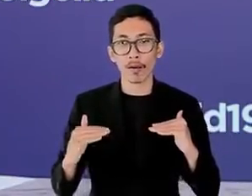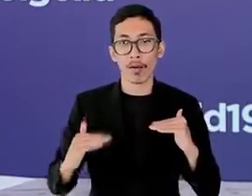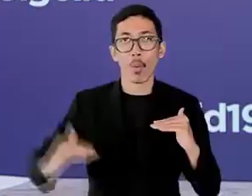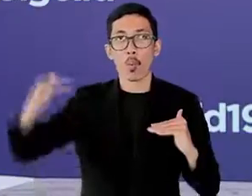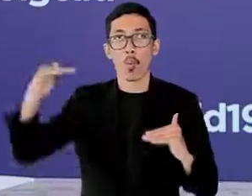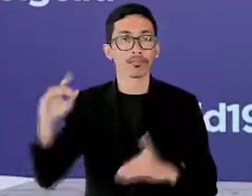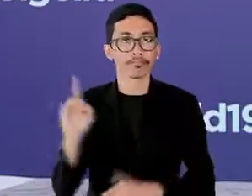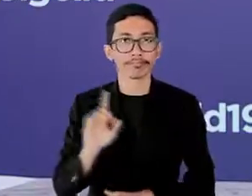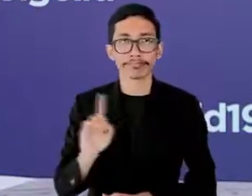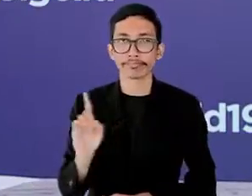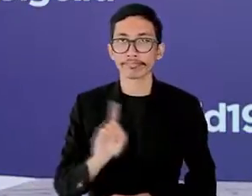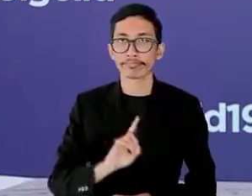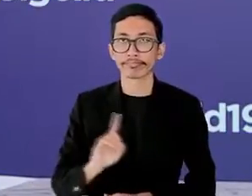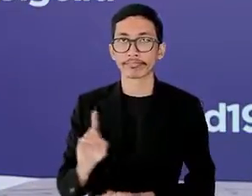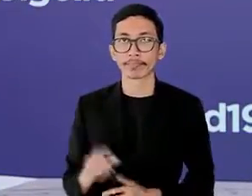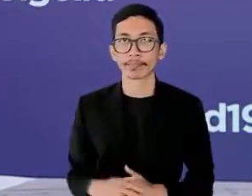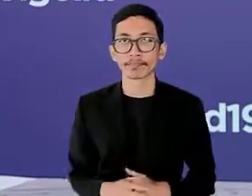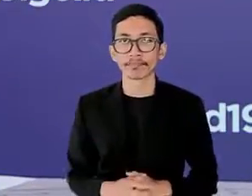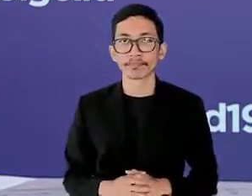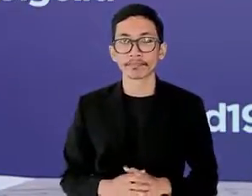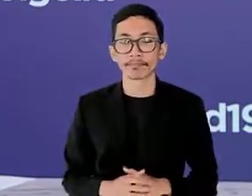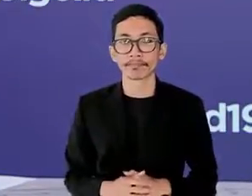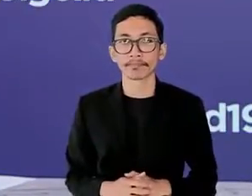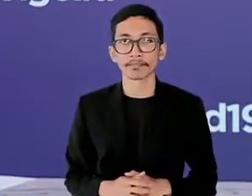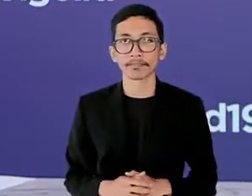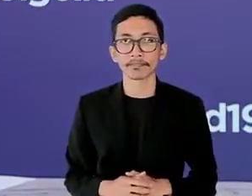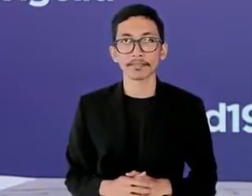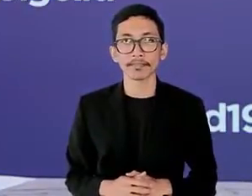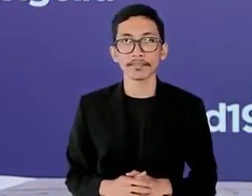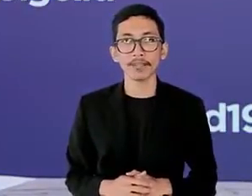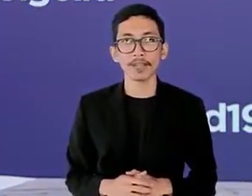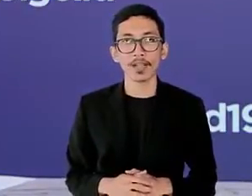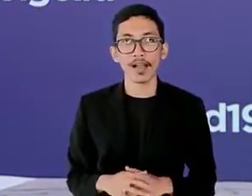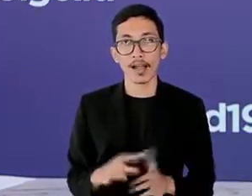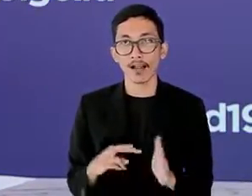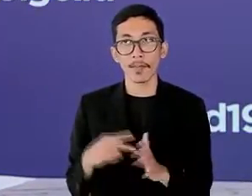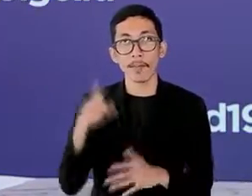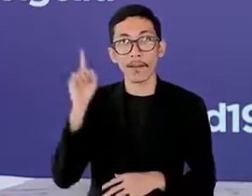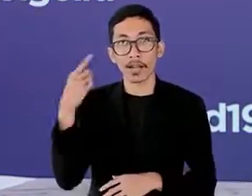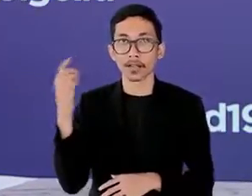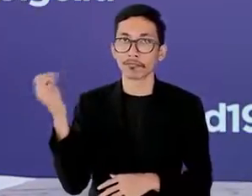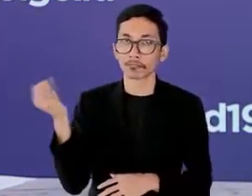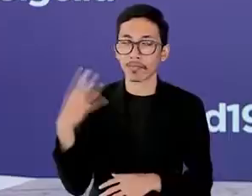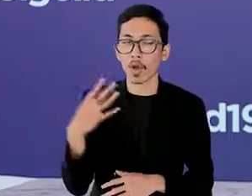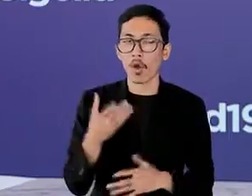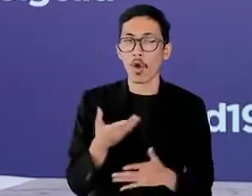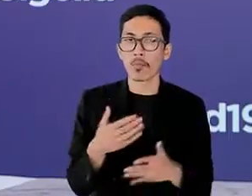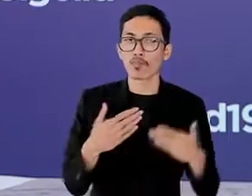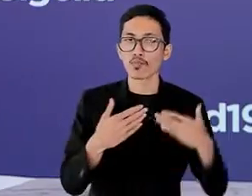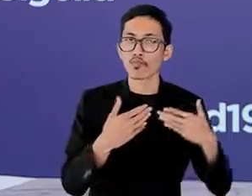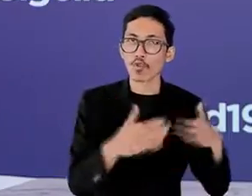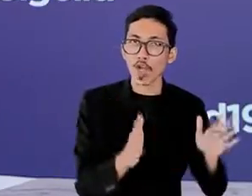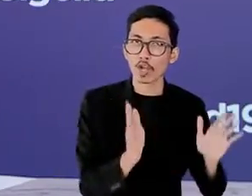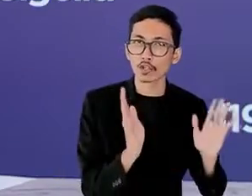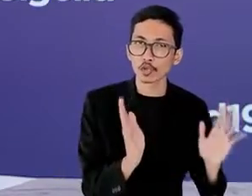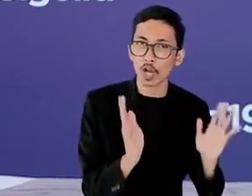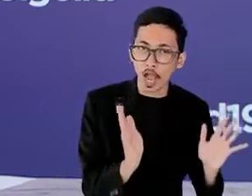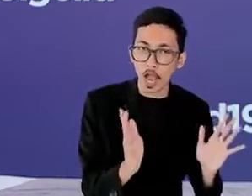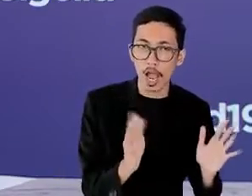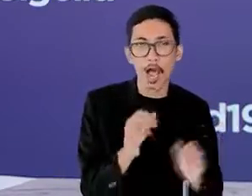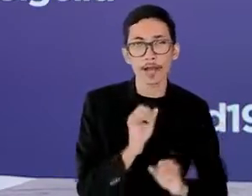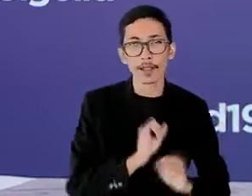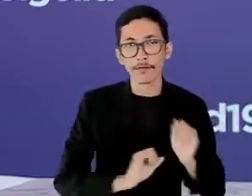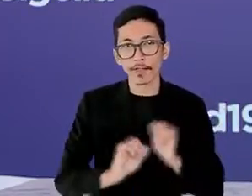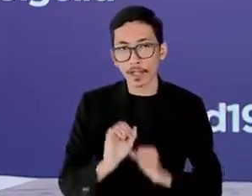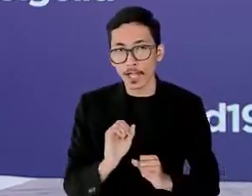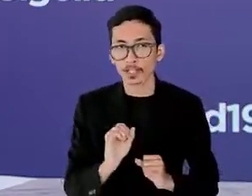mengalami lonjakan kasus dengan telah dibukanya aktivitas sosial-ekonomi secara bertahap dan perlahan